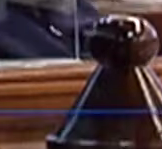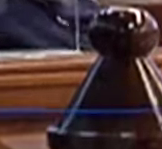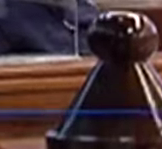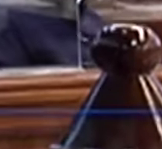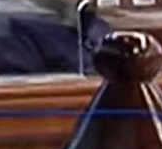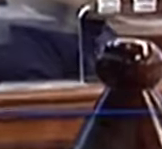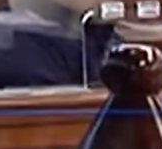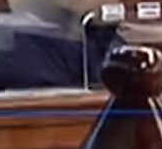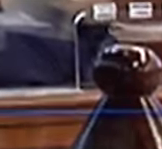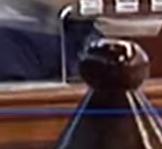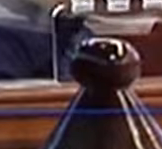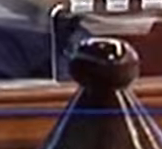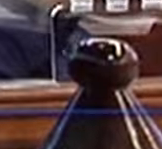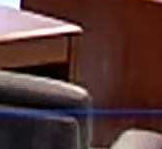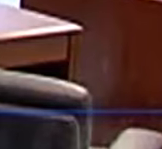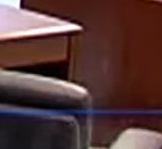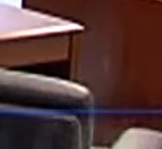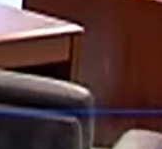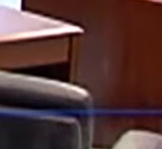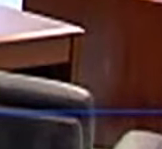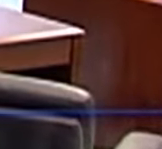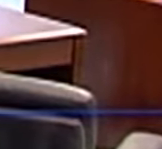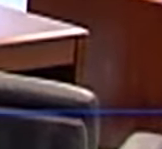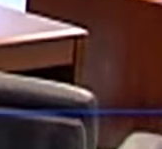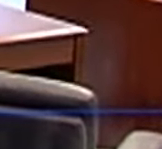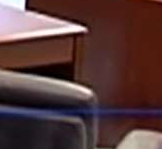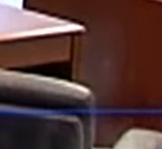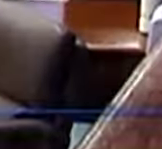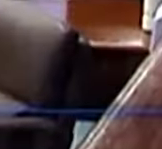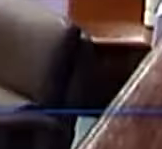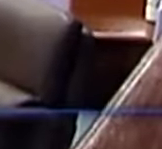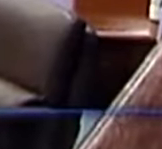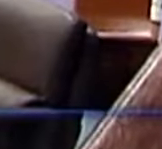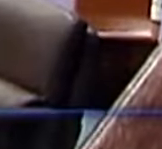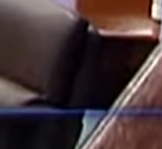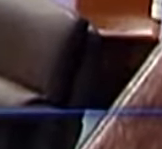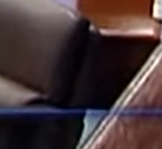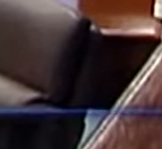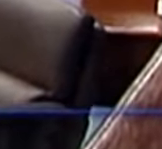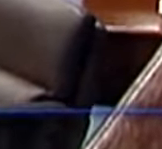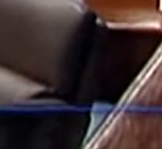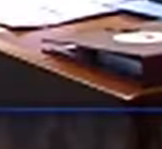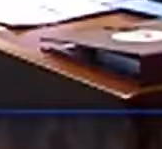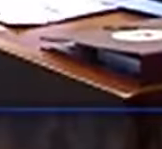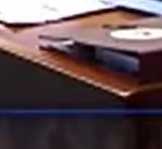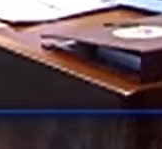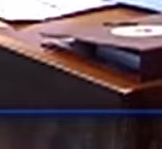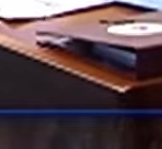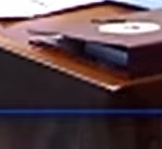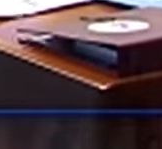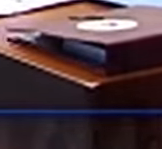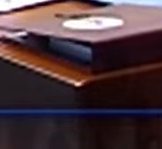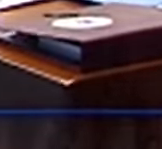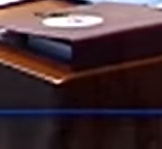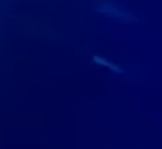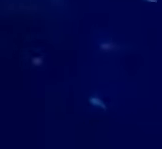Mga senador, parang pagong daw sa pagtalakay sa bersyon nila ng charter change ayon sa isang